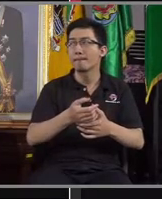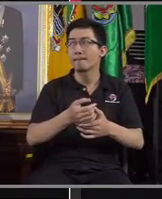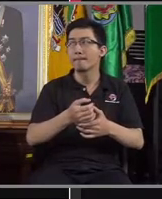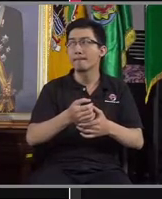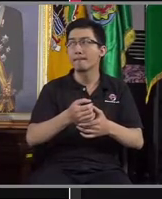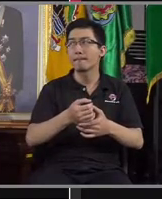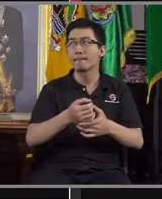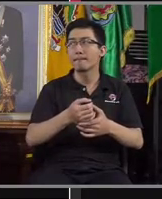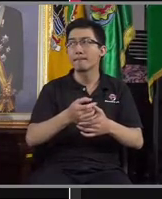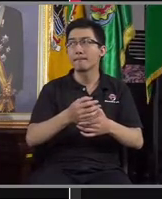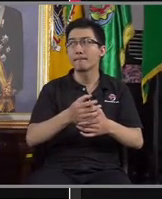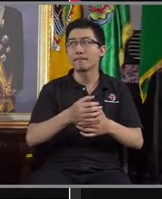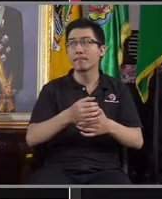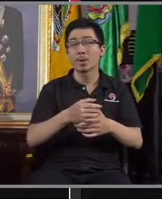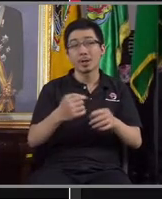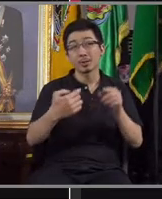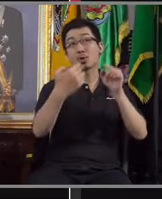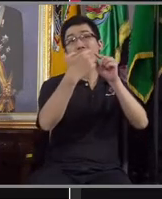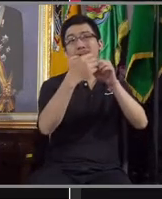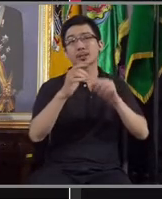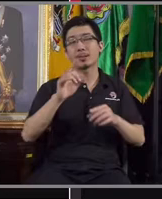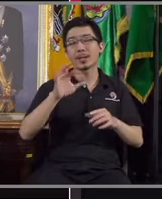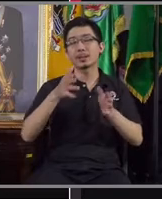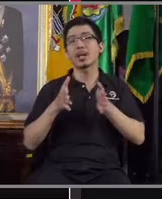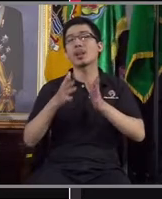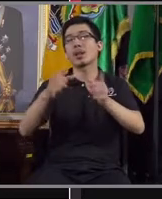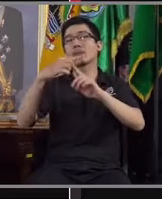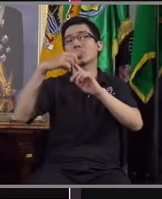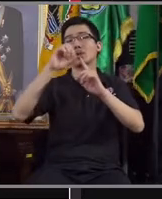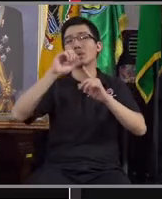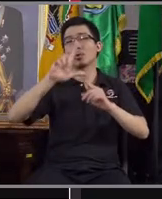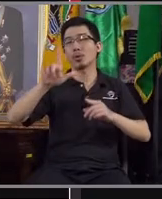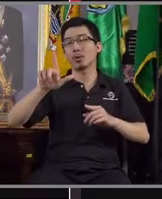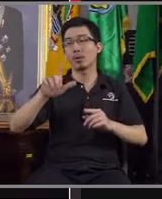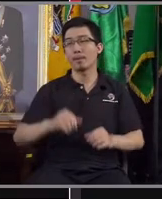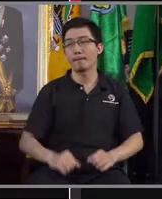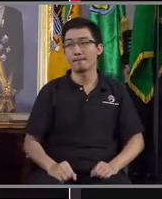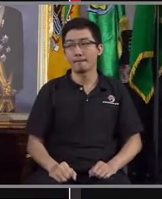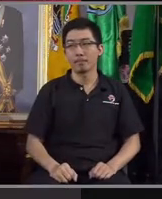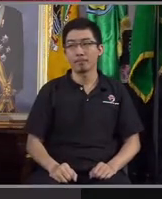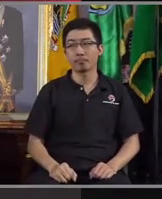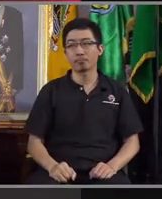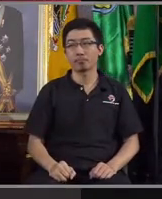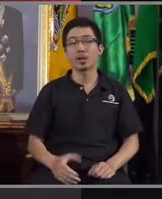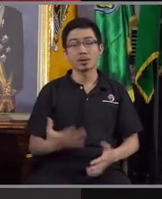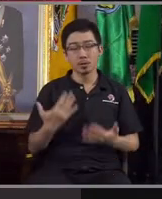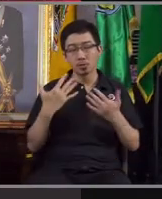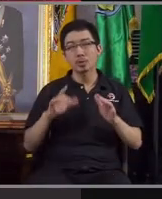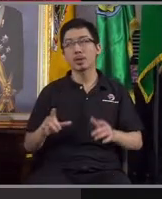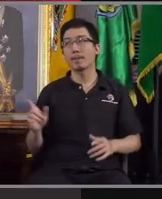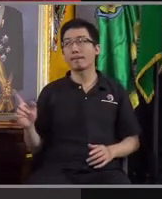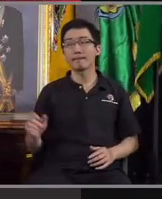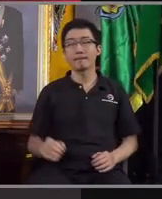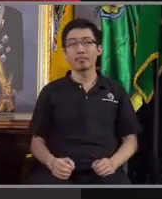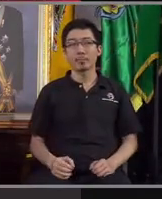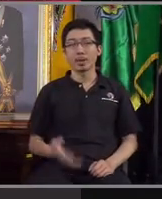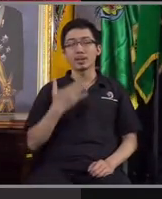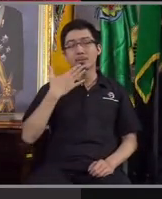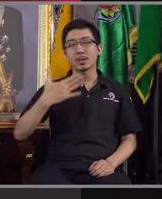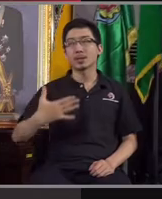jalan tol. Ini perlu dibangun juga jalan tembusnya. Demikian saya kira yang perlu kita sampaikan. Matur nuwun, terima